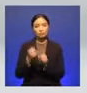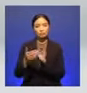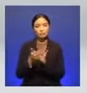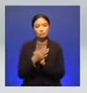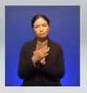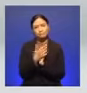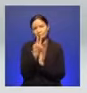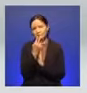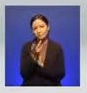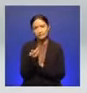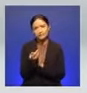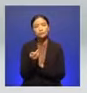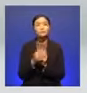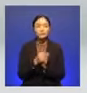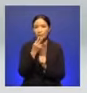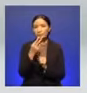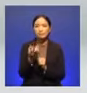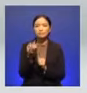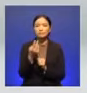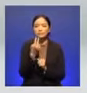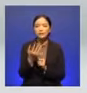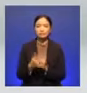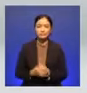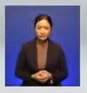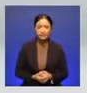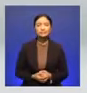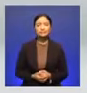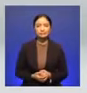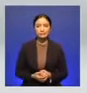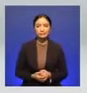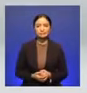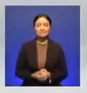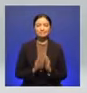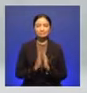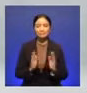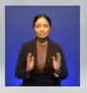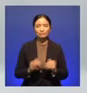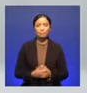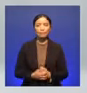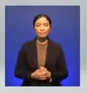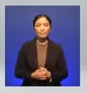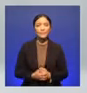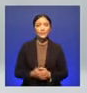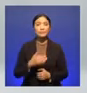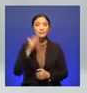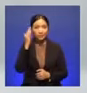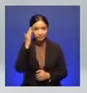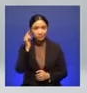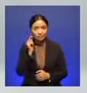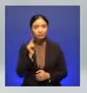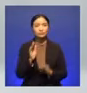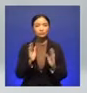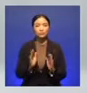ไม่เห็นสิ่งเหล่านี้ปรากฏการเหล่านี้มากนักนะครับ ค่ะขอบคุณค่ะพี่กระรอกทราบว่ามี